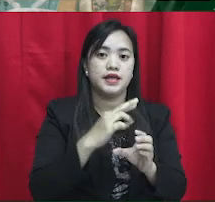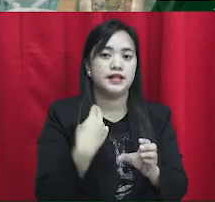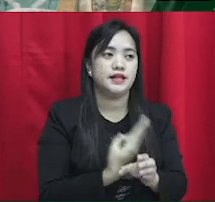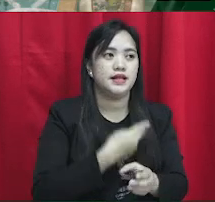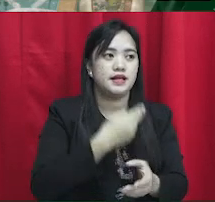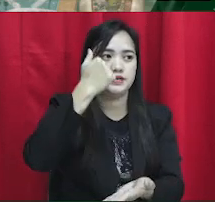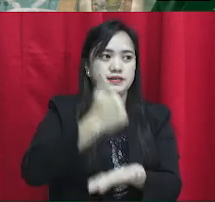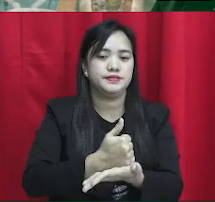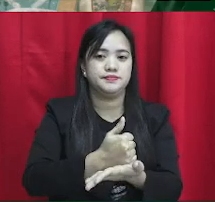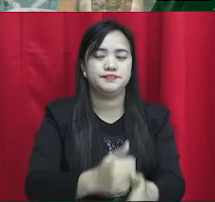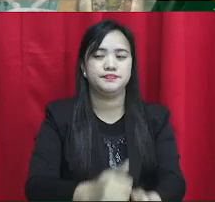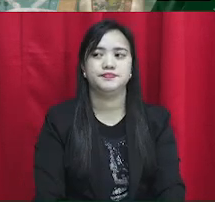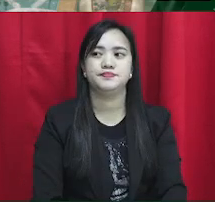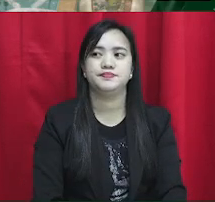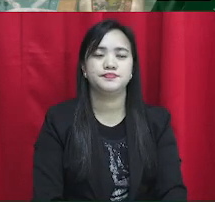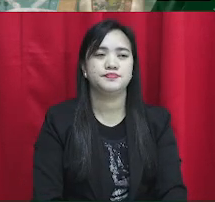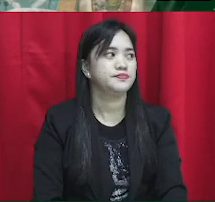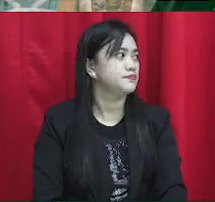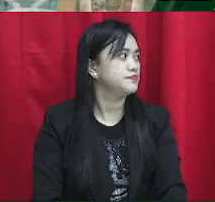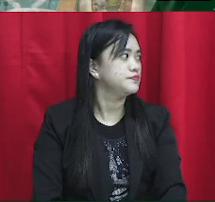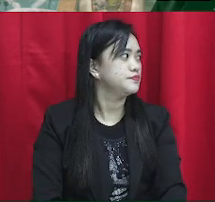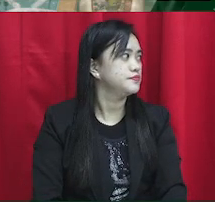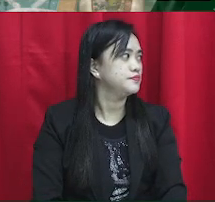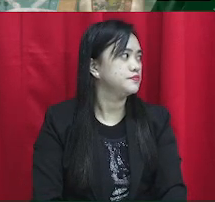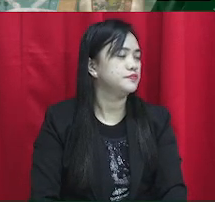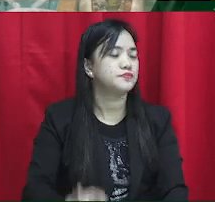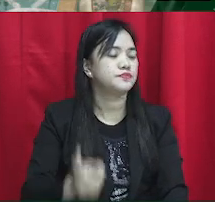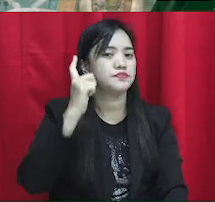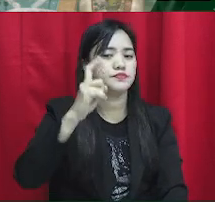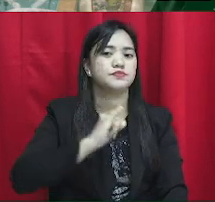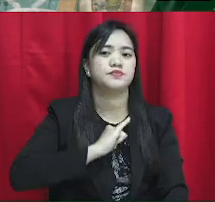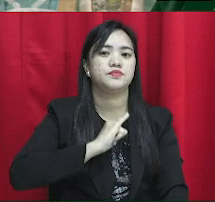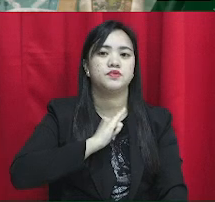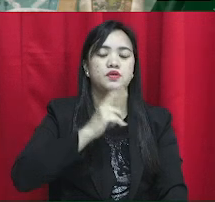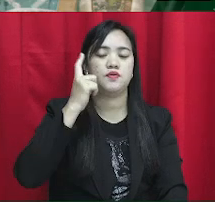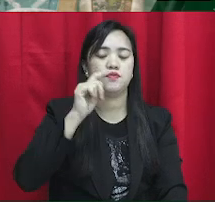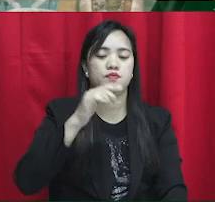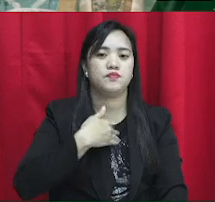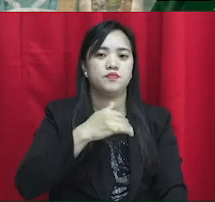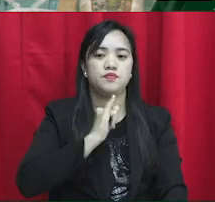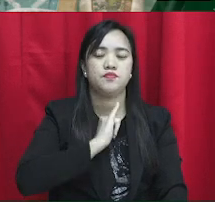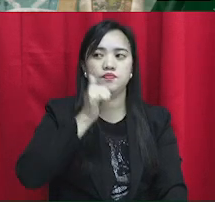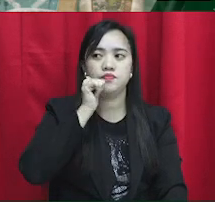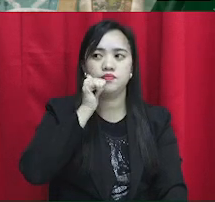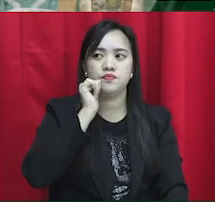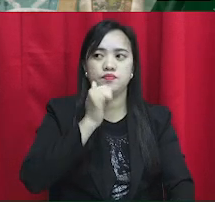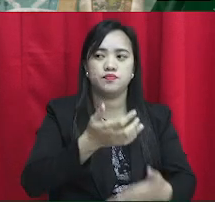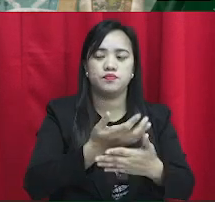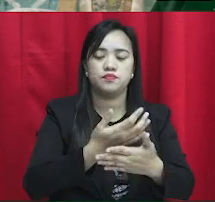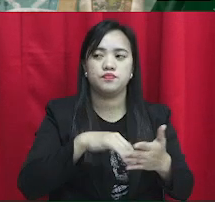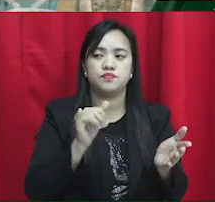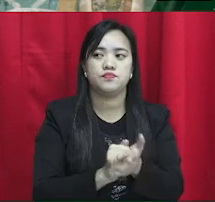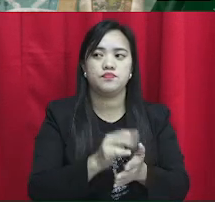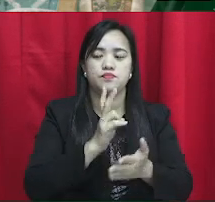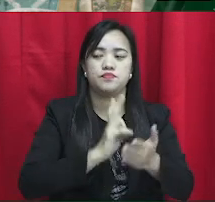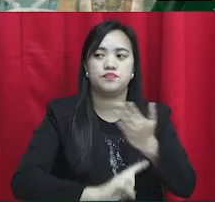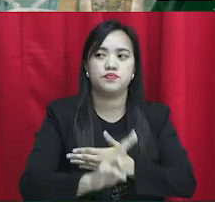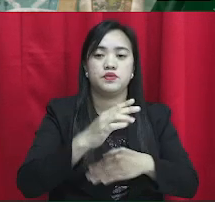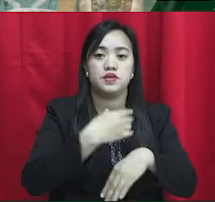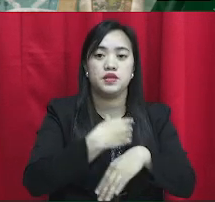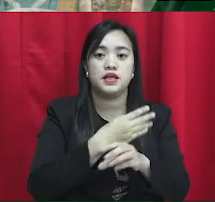Yeah. Marinel. Ako naman po, babalik pa rin ako sa puso, di ba? Hindi ko memorize yung exact verse, yung create in